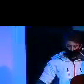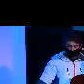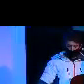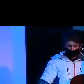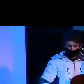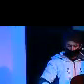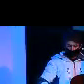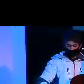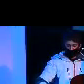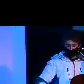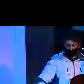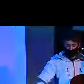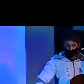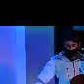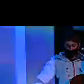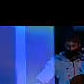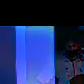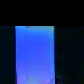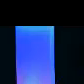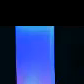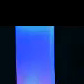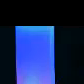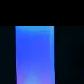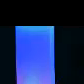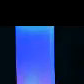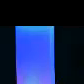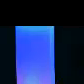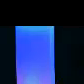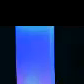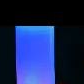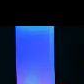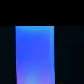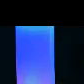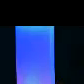heel, en môre dans jy weer.